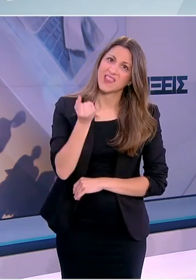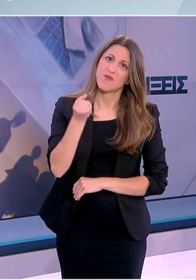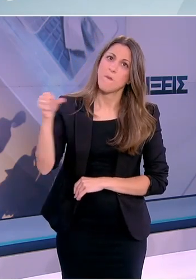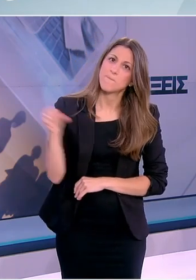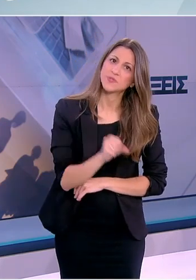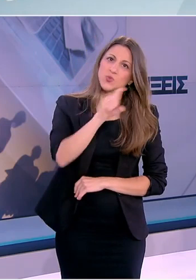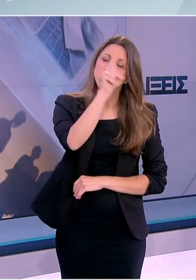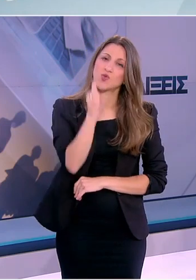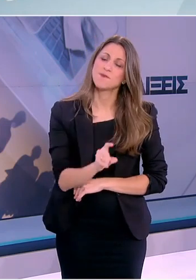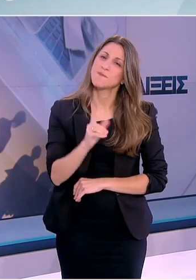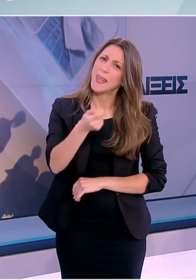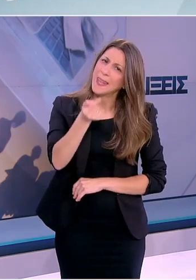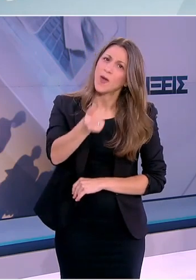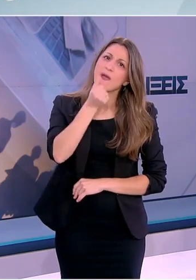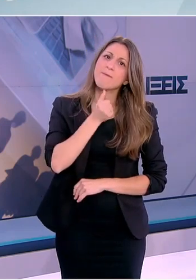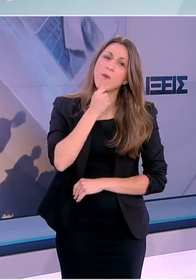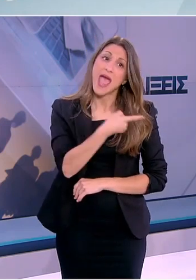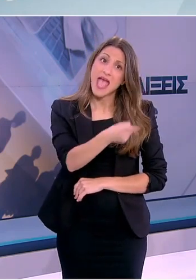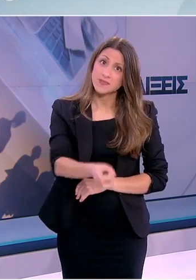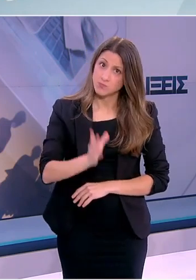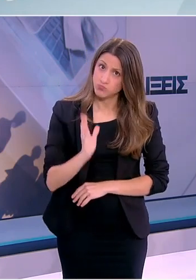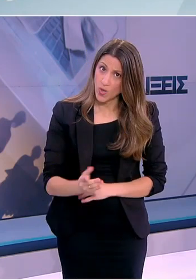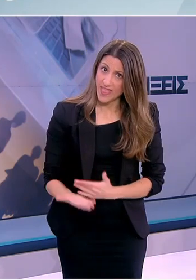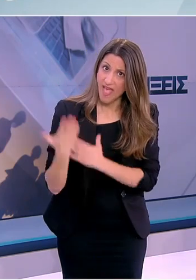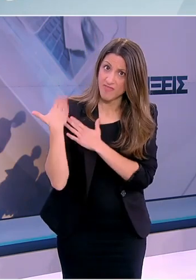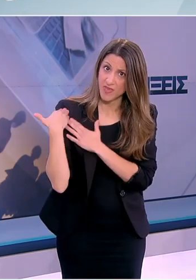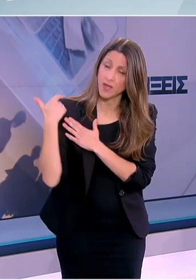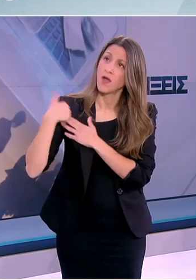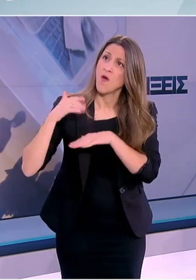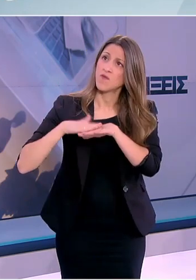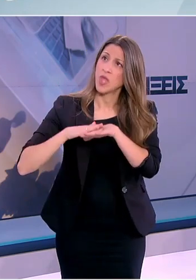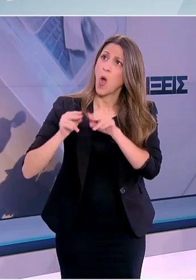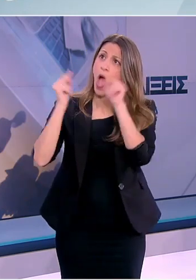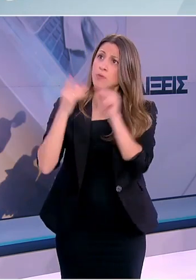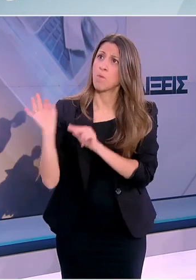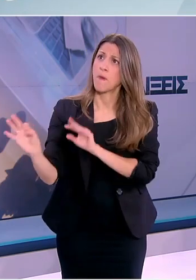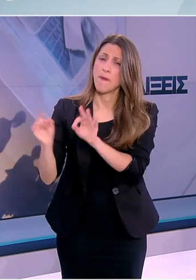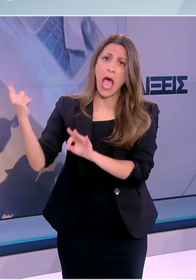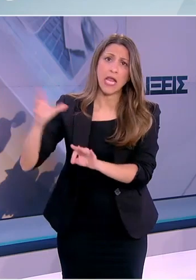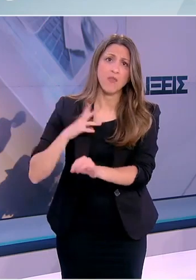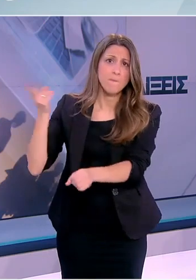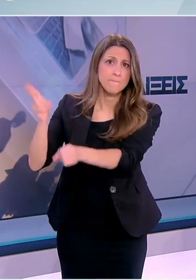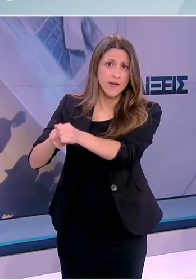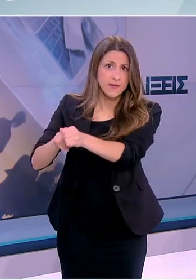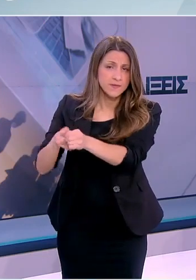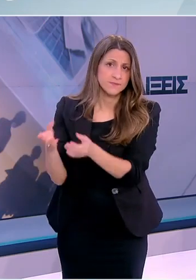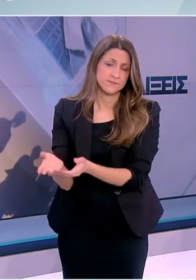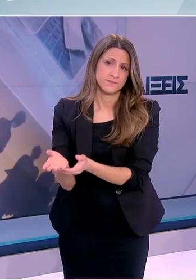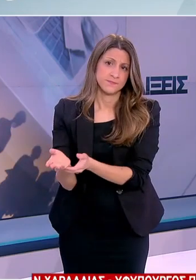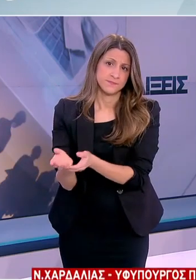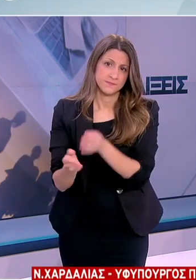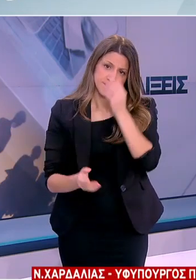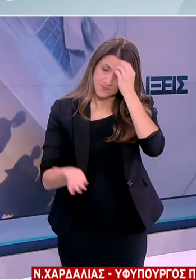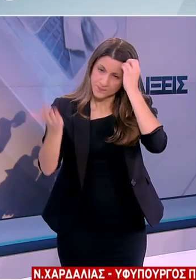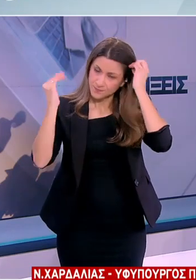μας. Ας μην αναλάβει κανένας την ευθύνη του να έχει συμβάλει στο να πάει κάτι στραβά. Ο